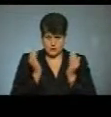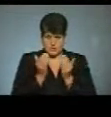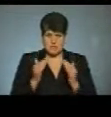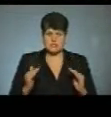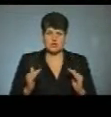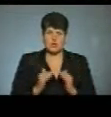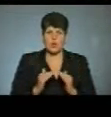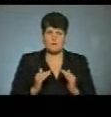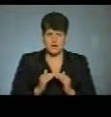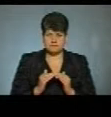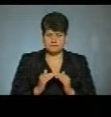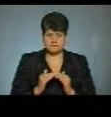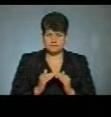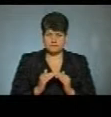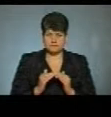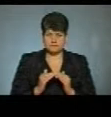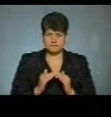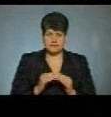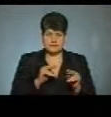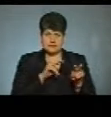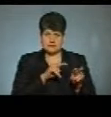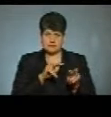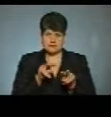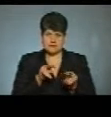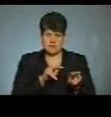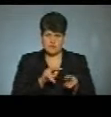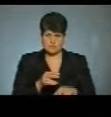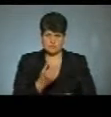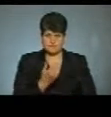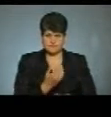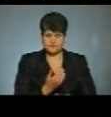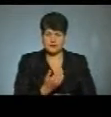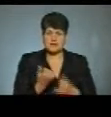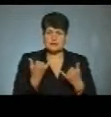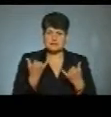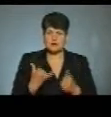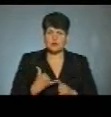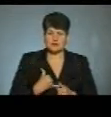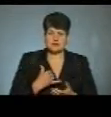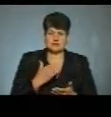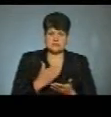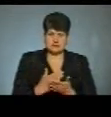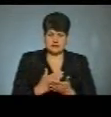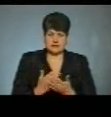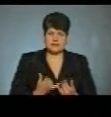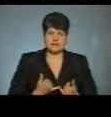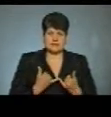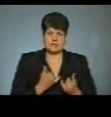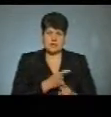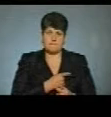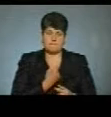вдома, і за ними спостерігається. Зараз у нас є для